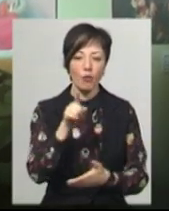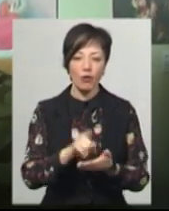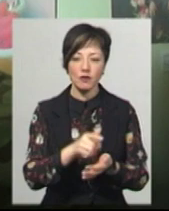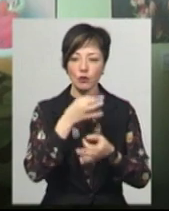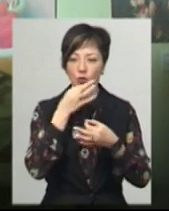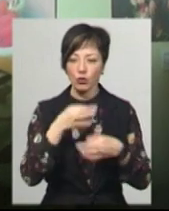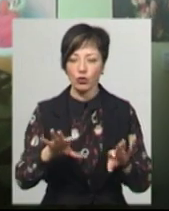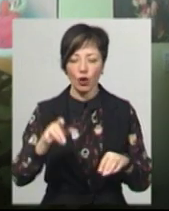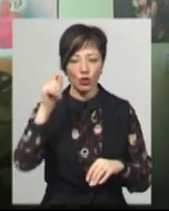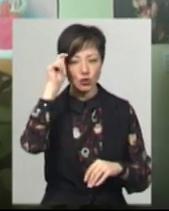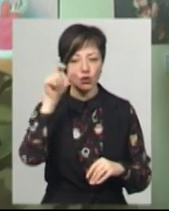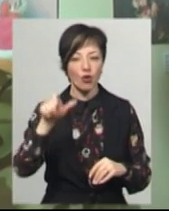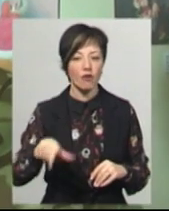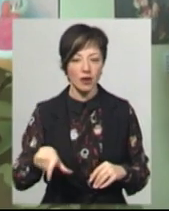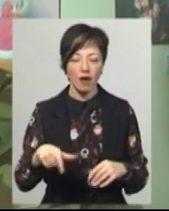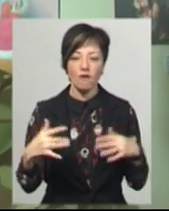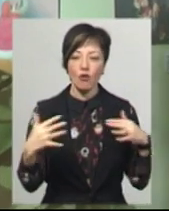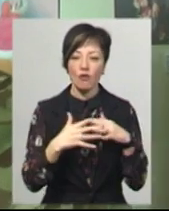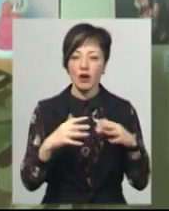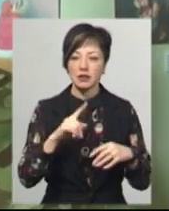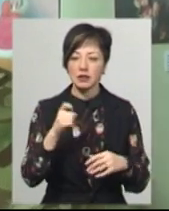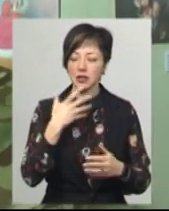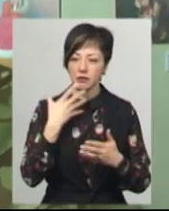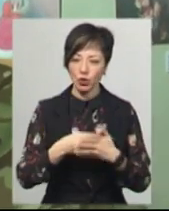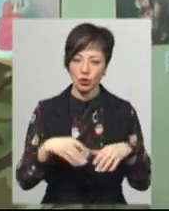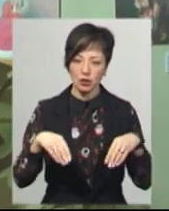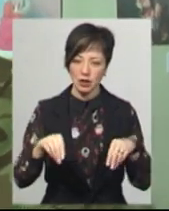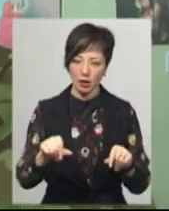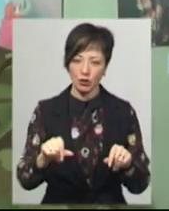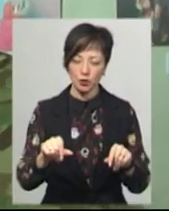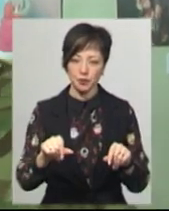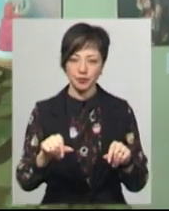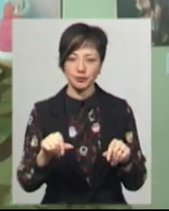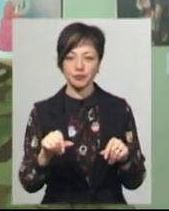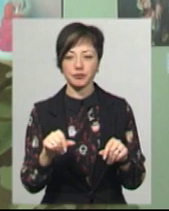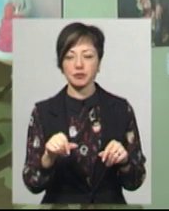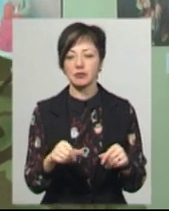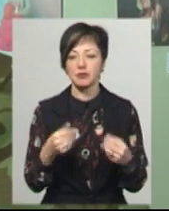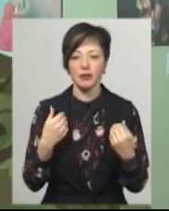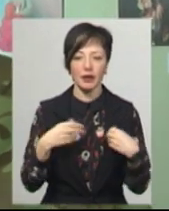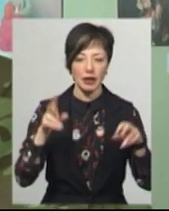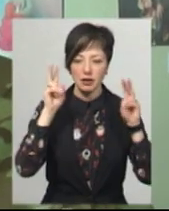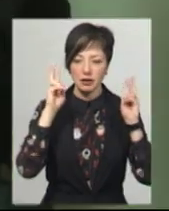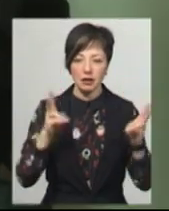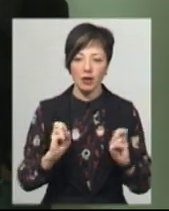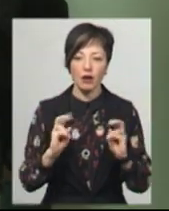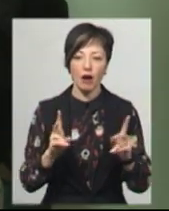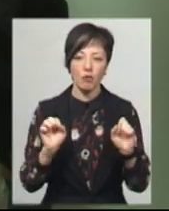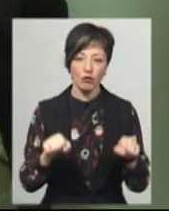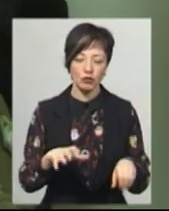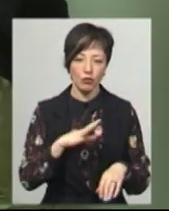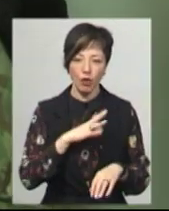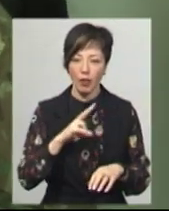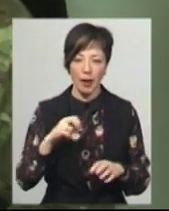будь-якого чоловіка – воювати за свою землю. Я не знаю, як можна було не піти. Це